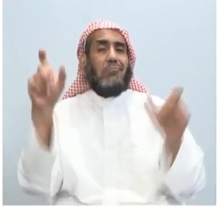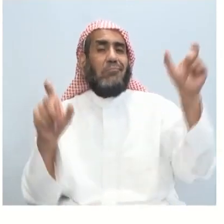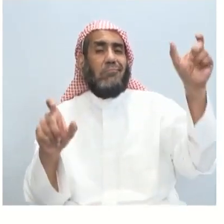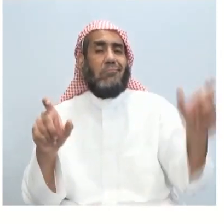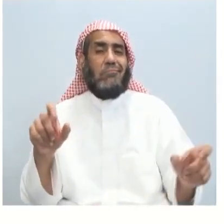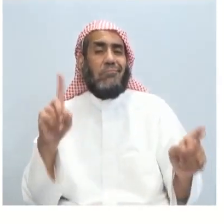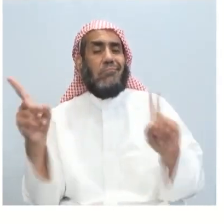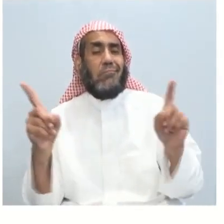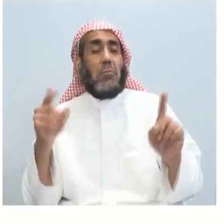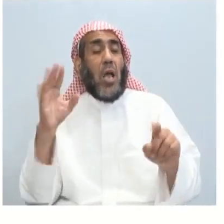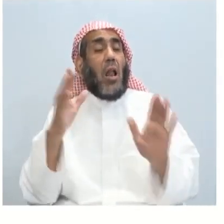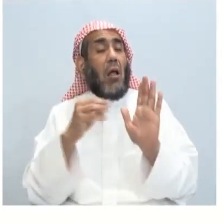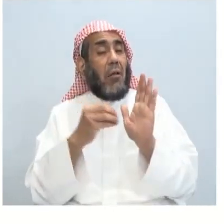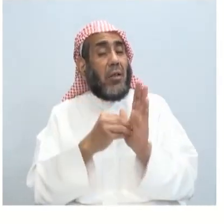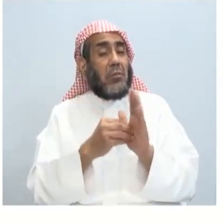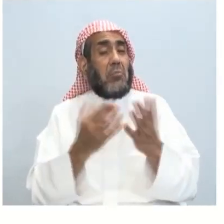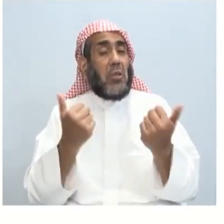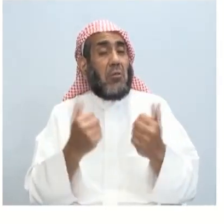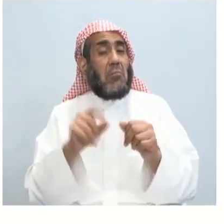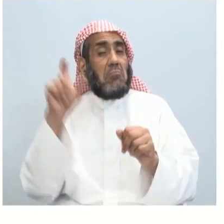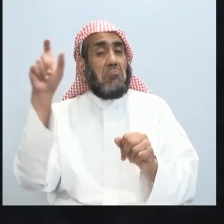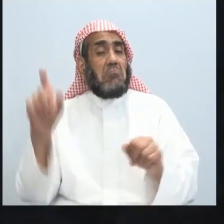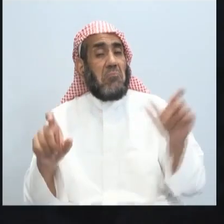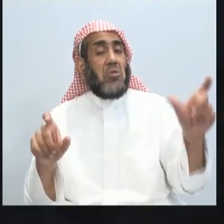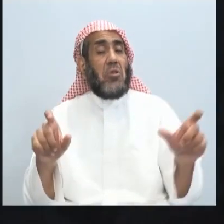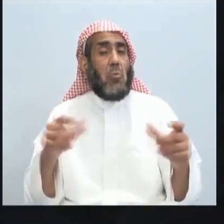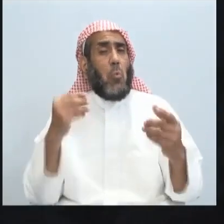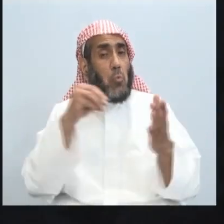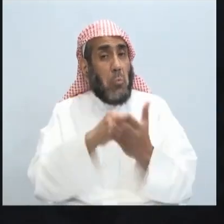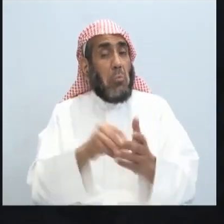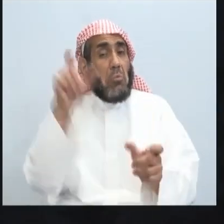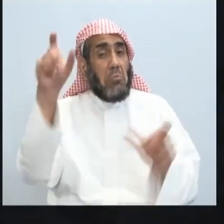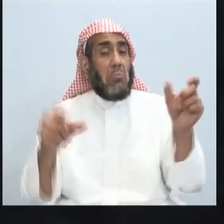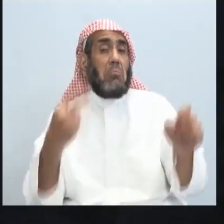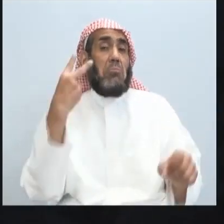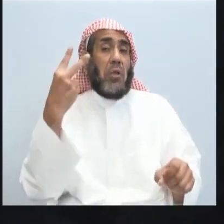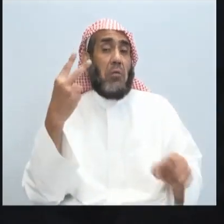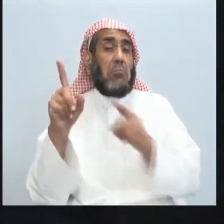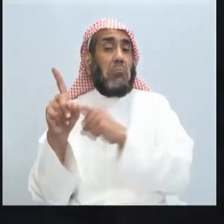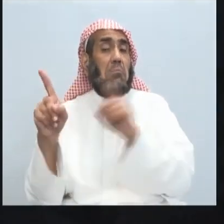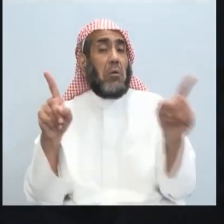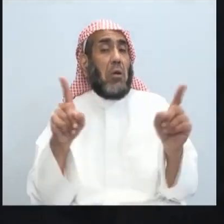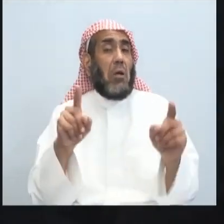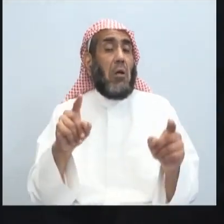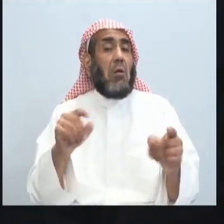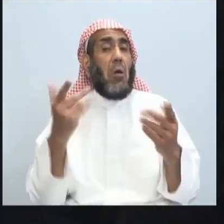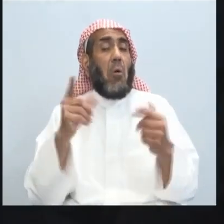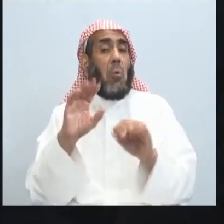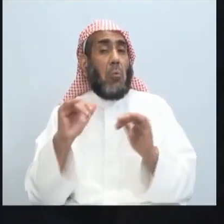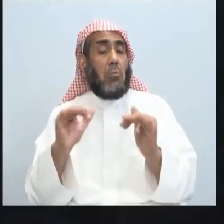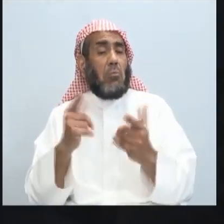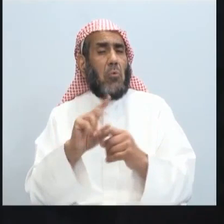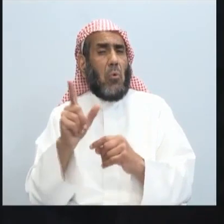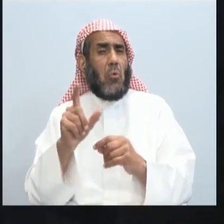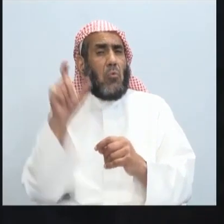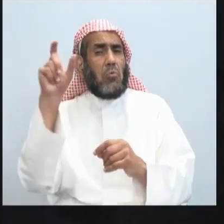طبعا من خلال النص بامكانك ايضا تذكر انهم الذين ذهبوا لوجود جابرين انهم منصفون الذين